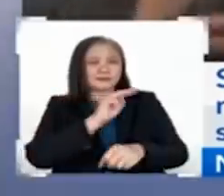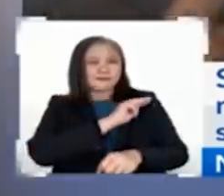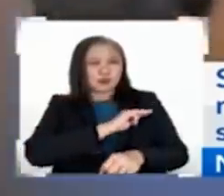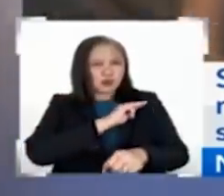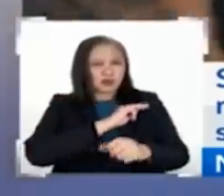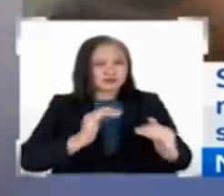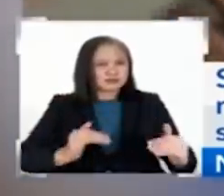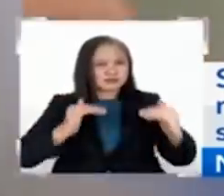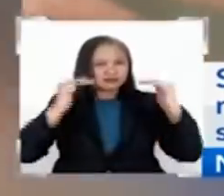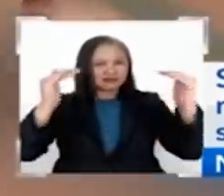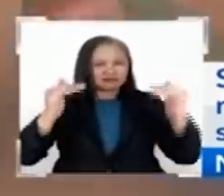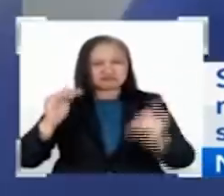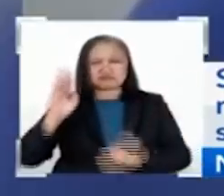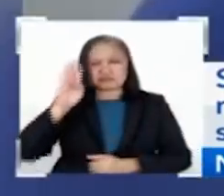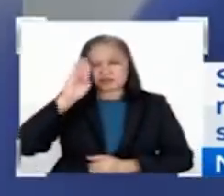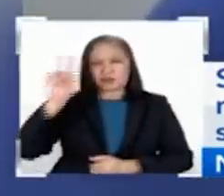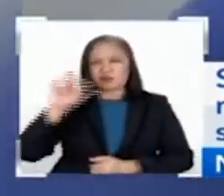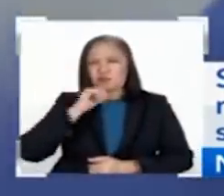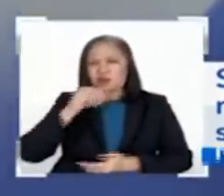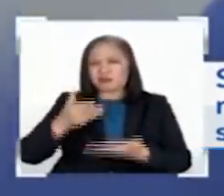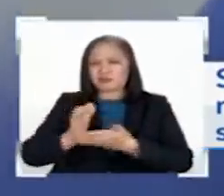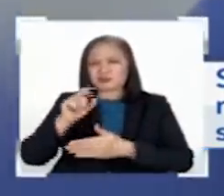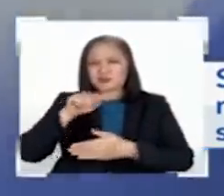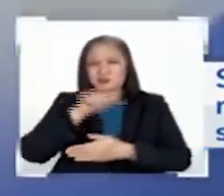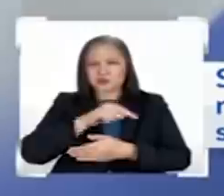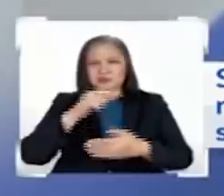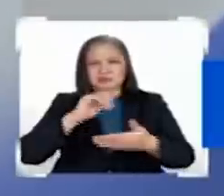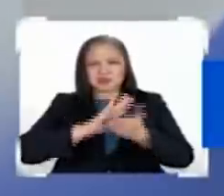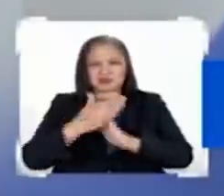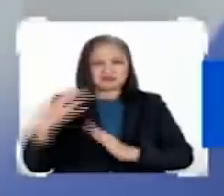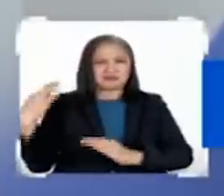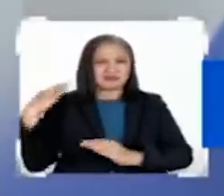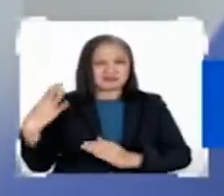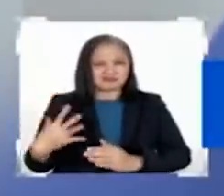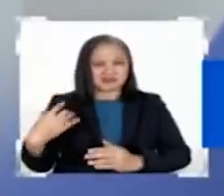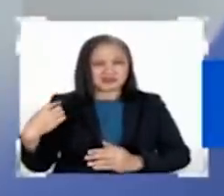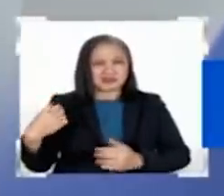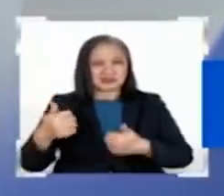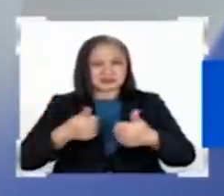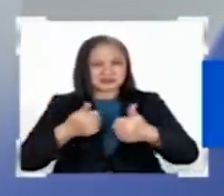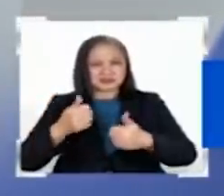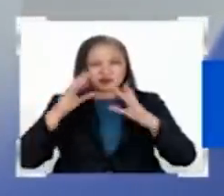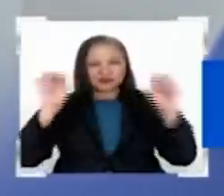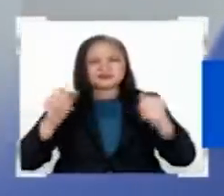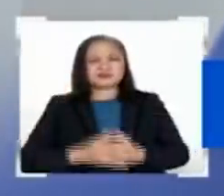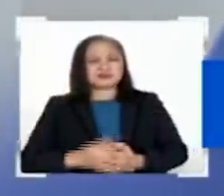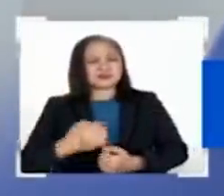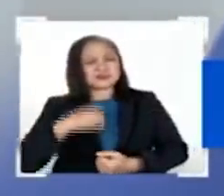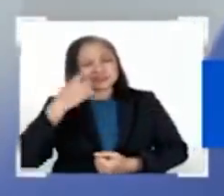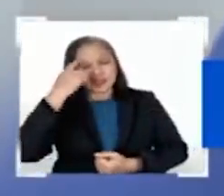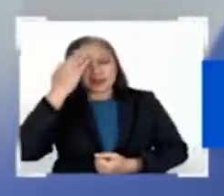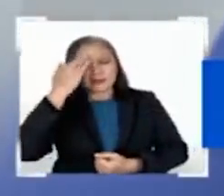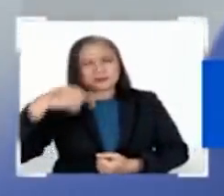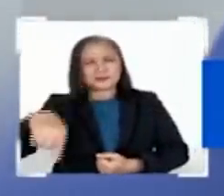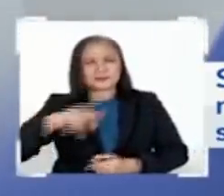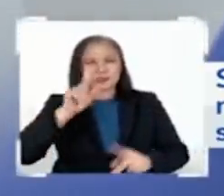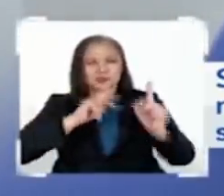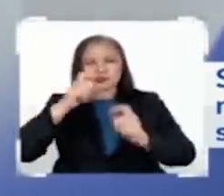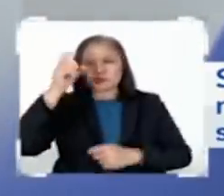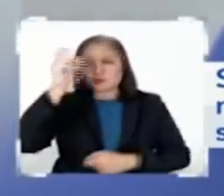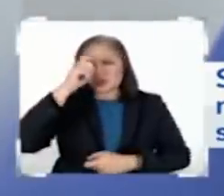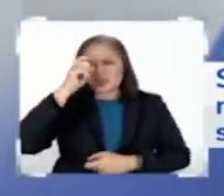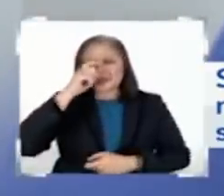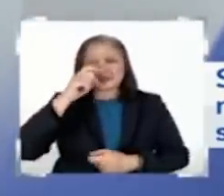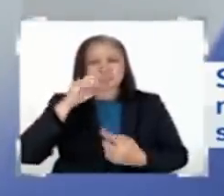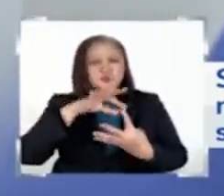Marcos na kumandidato sa pagkapangulo. Alam ko matatalino naman ang taong bayan. Sir, sa iyo po, sa inyong pananaw, sa inyong tingin, naniniwala